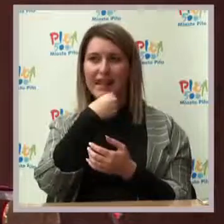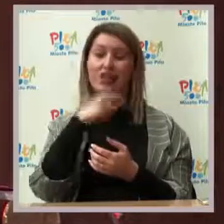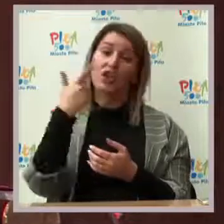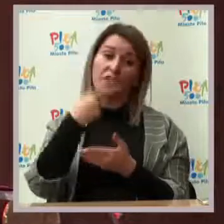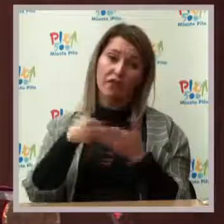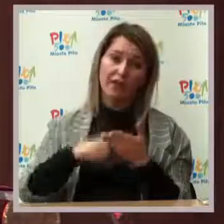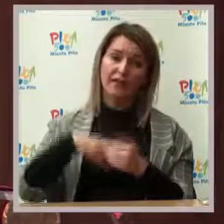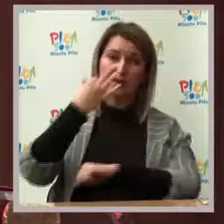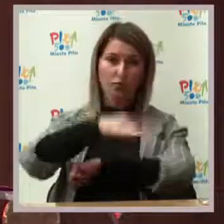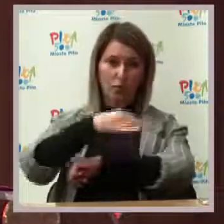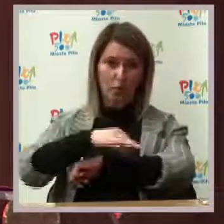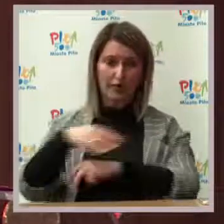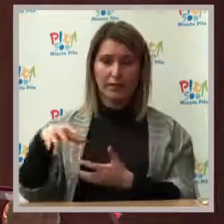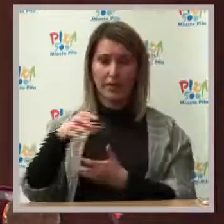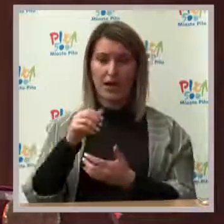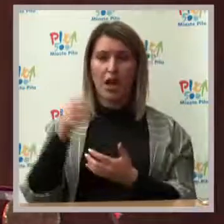akademickich Mistrzostwach Świata